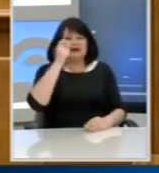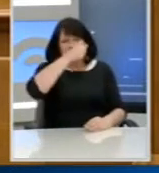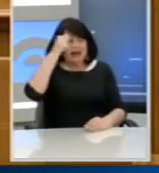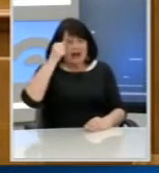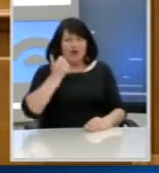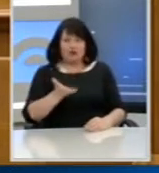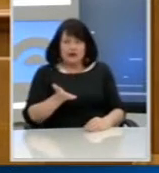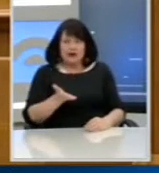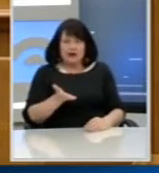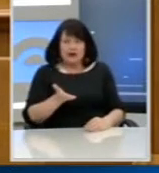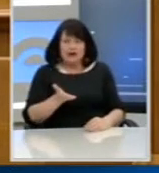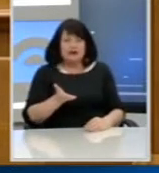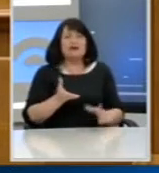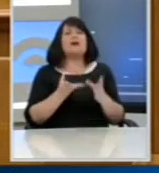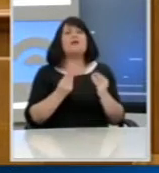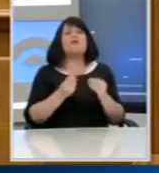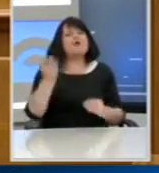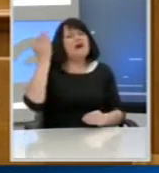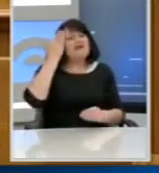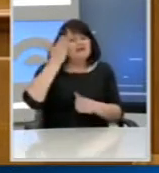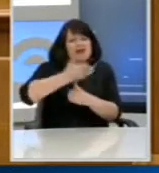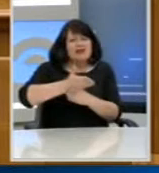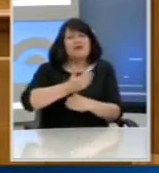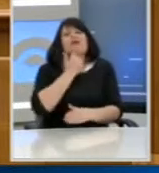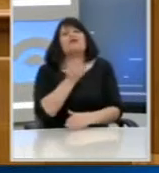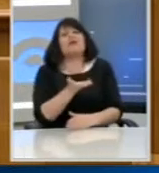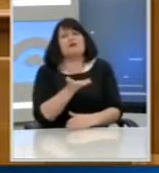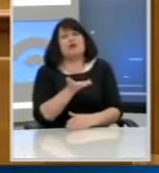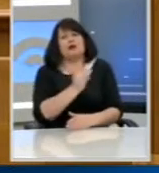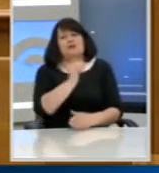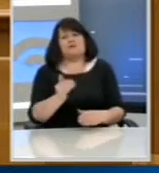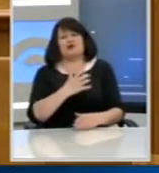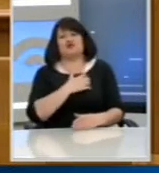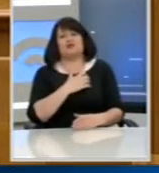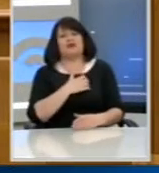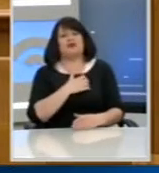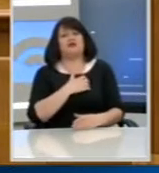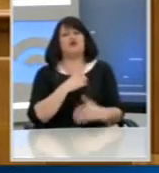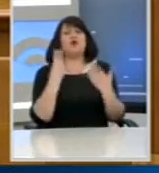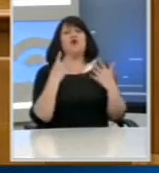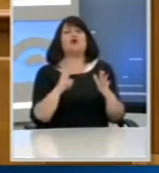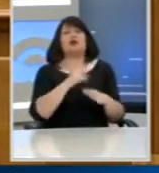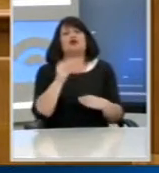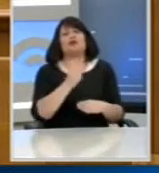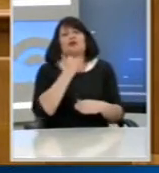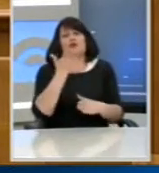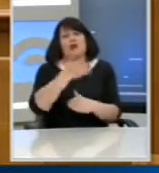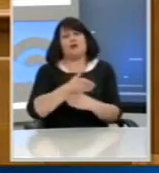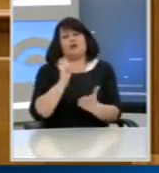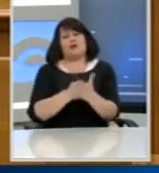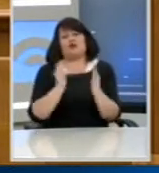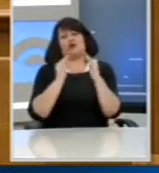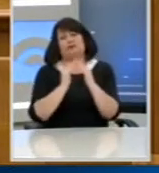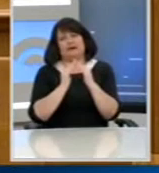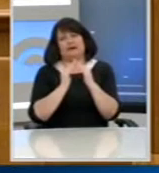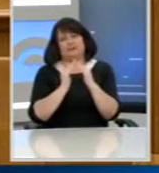περίοδο είναι πάρα πολύ ακριβά τα νίκια και δεν μπορεί να τα αποξέρθει ένας υπαξιωματικός με ένα μισθό της τάξης των 800 ευρώ.